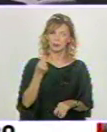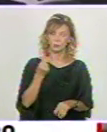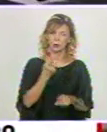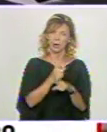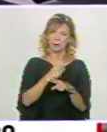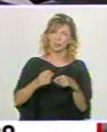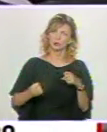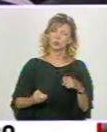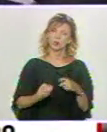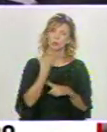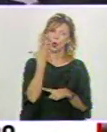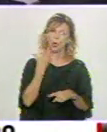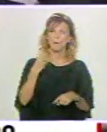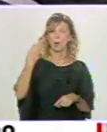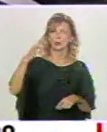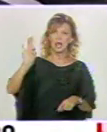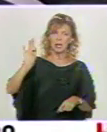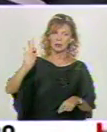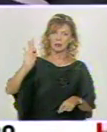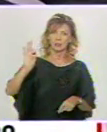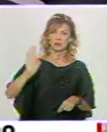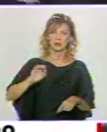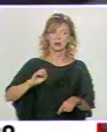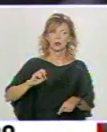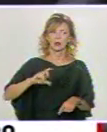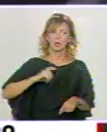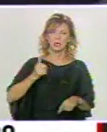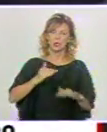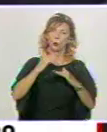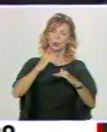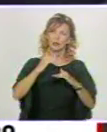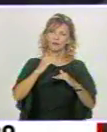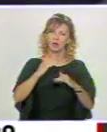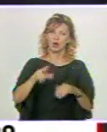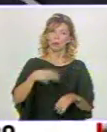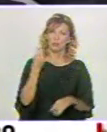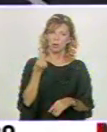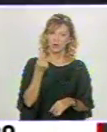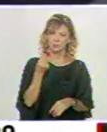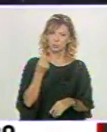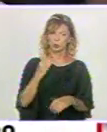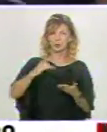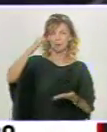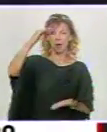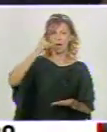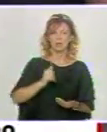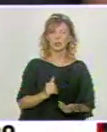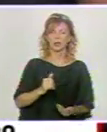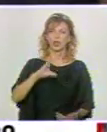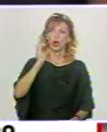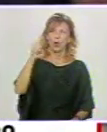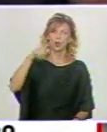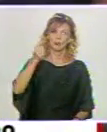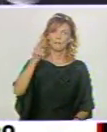și conceptul este foarte modern. Există un nivel de confort destul de ridicat